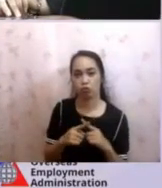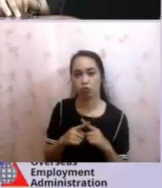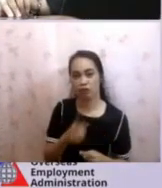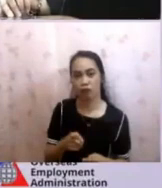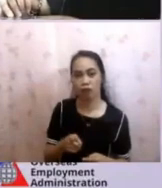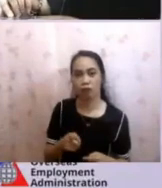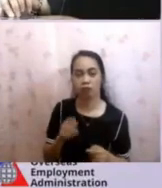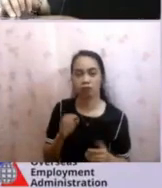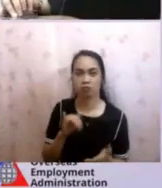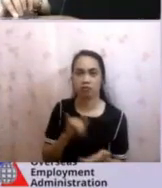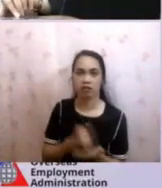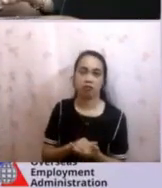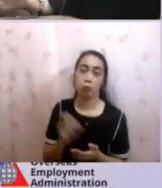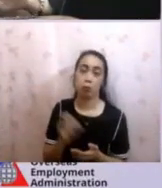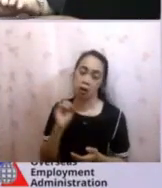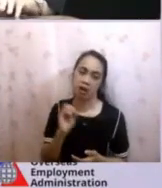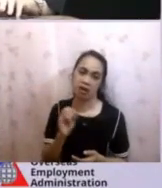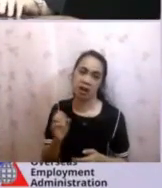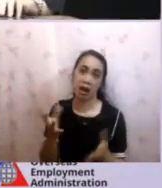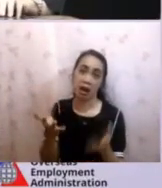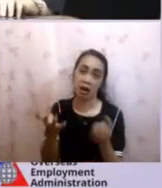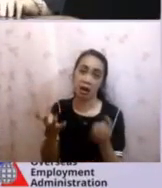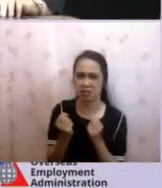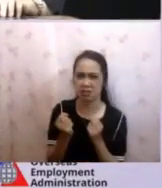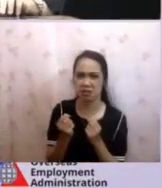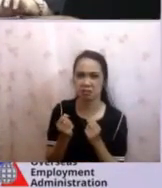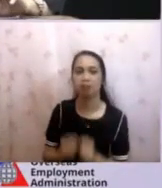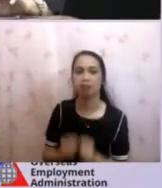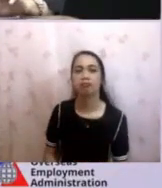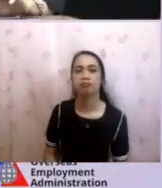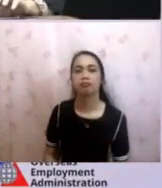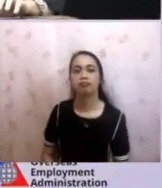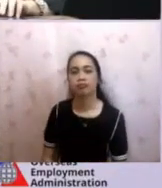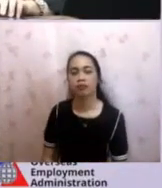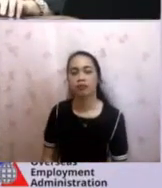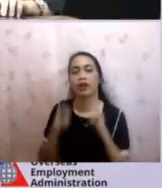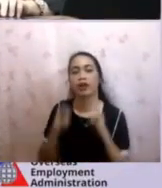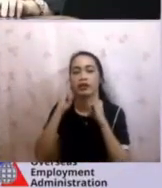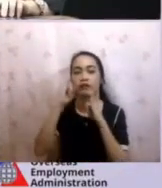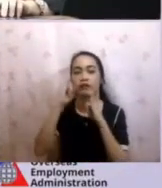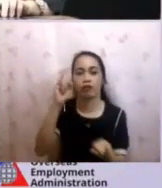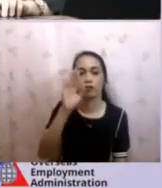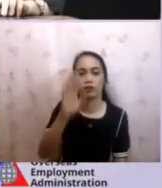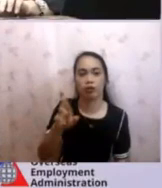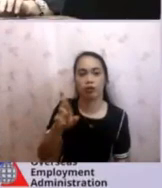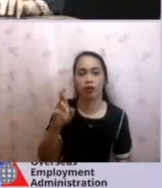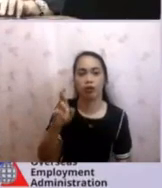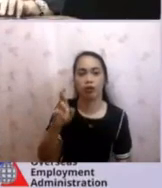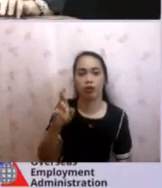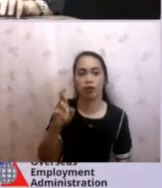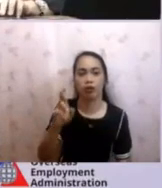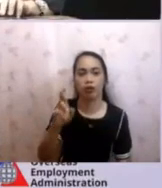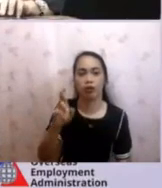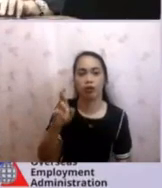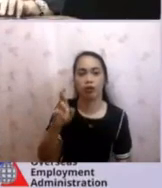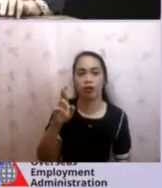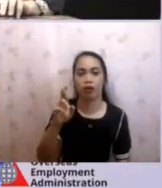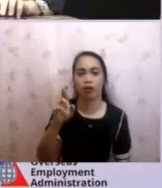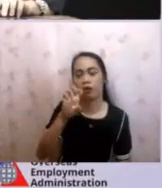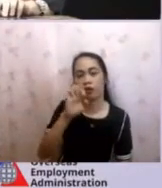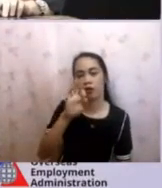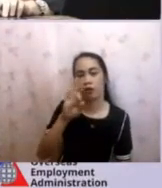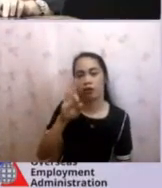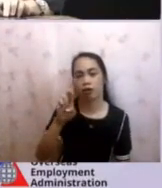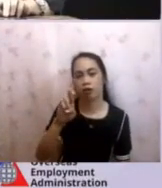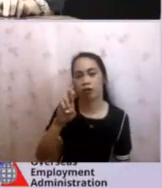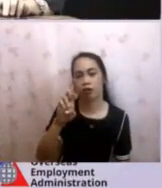kanang kuan mo inform gid sa ilang applicants nga wala sila nadawat and ninguna na ang kuan. So inform your references that they might